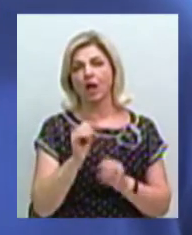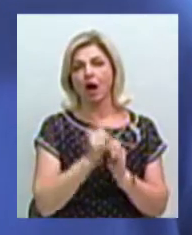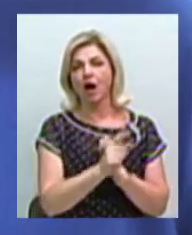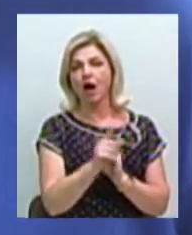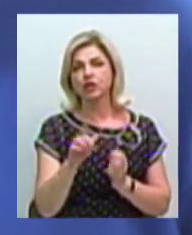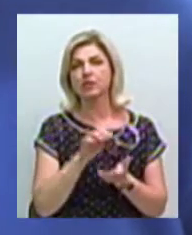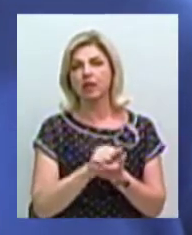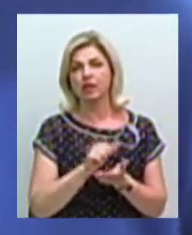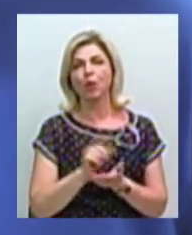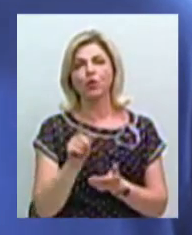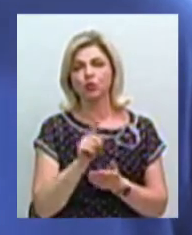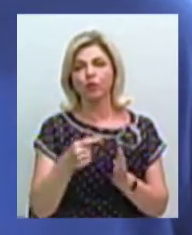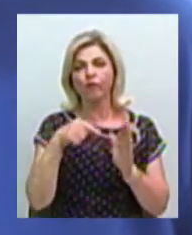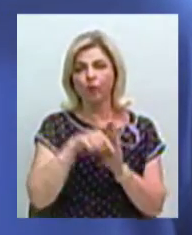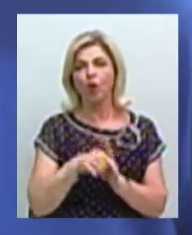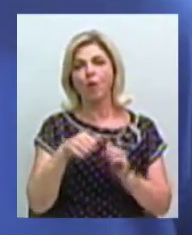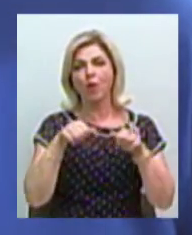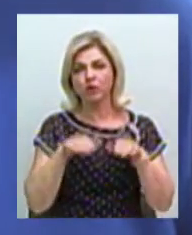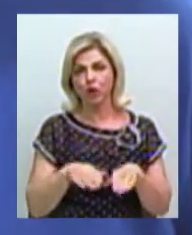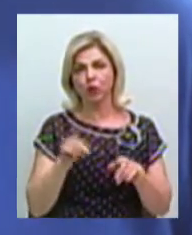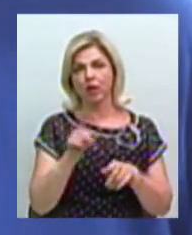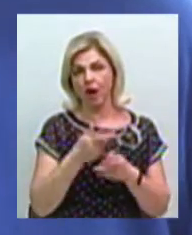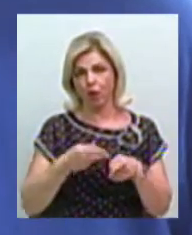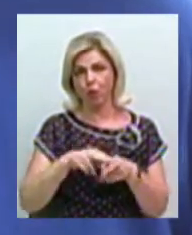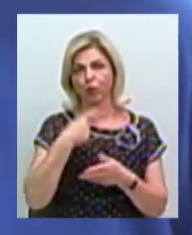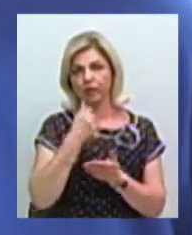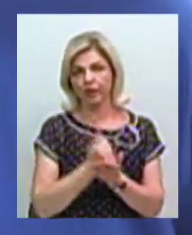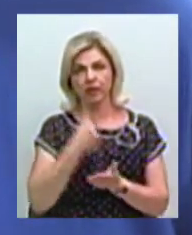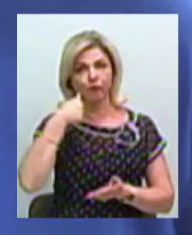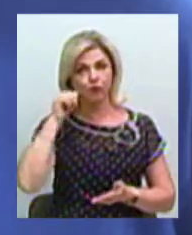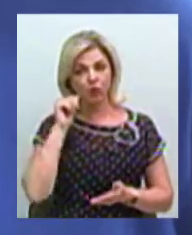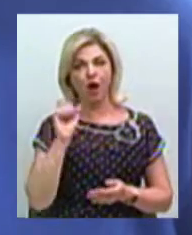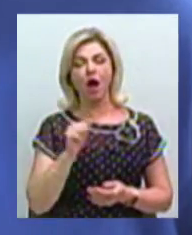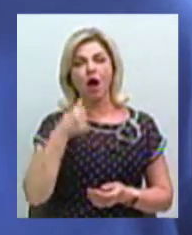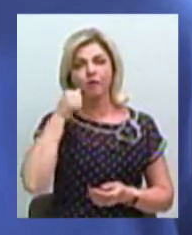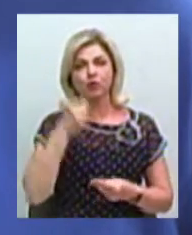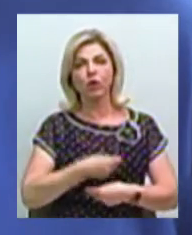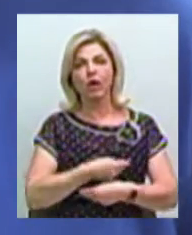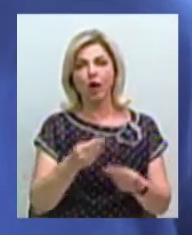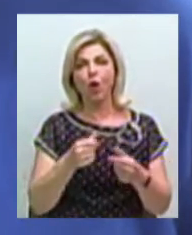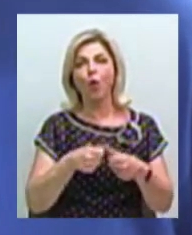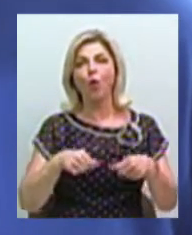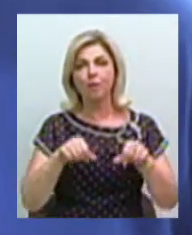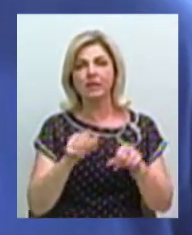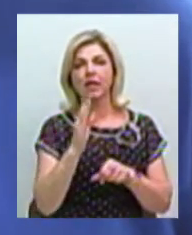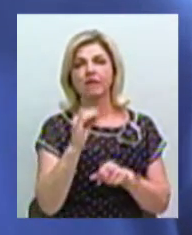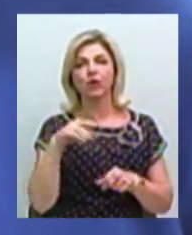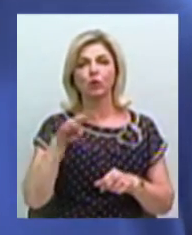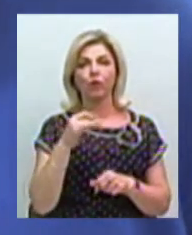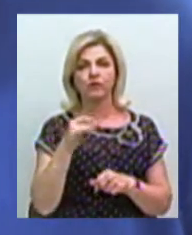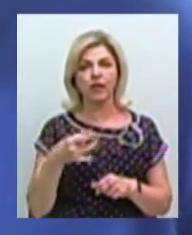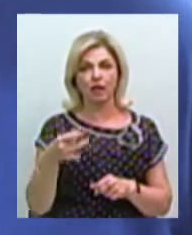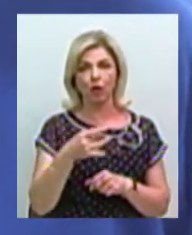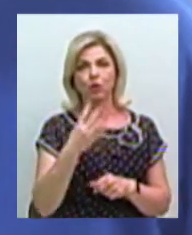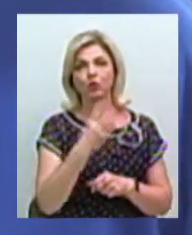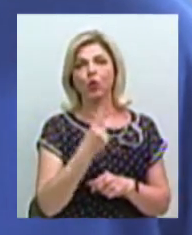що передбачено постановою, яку ми прийняли вчора. А вчора ми видавали комісіям дільничним Вітовського району, 41